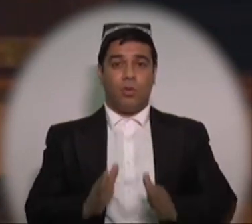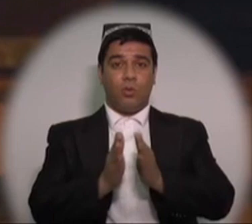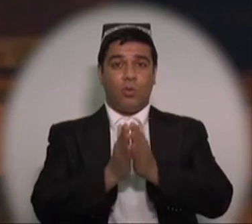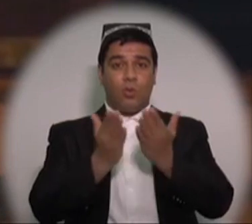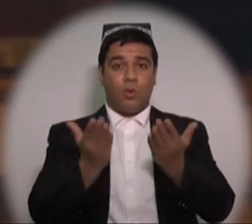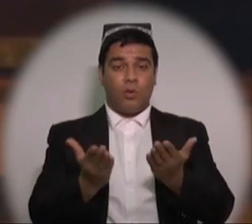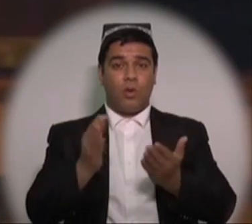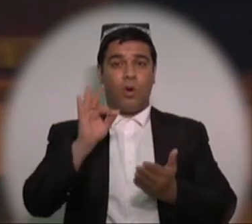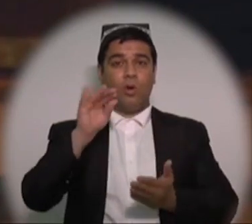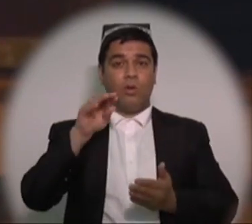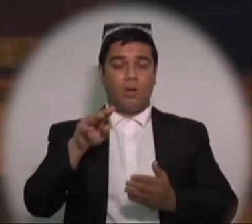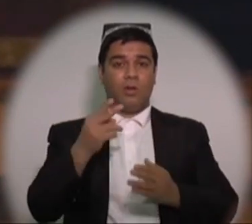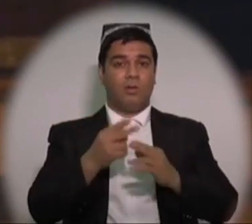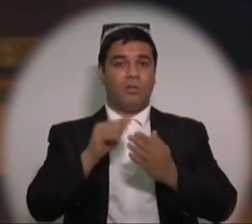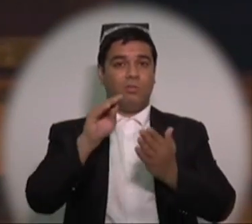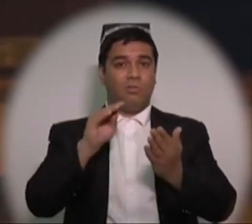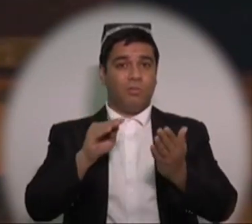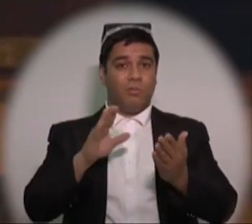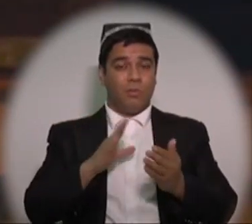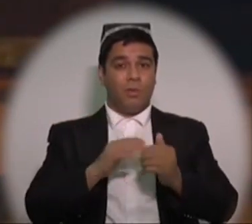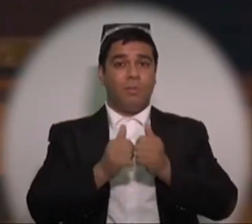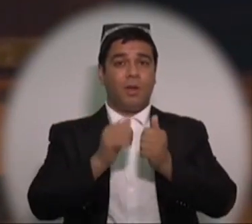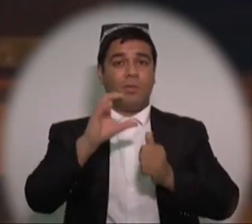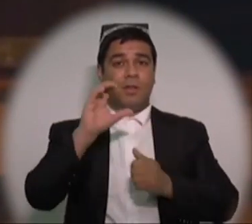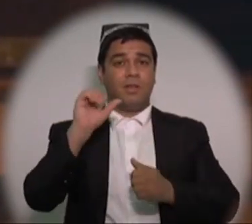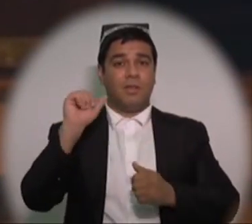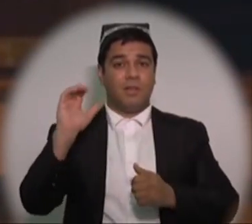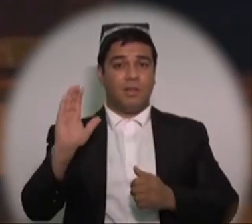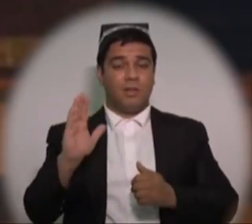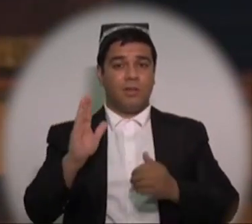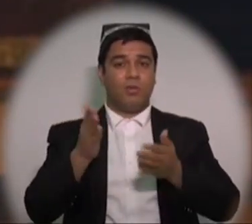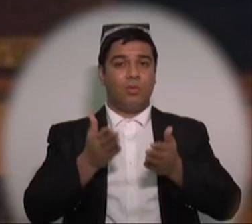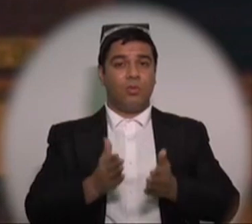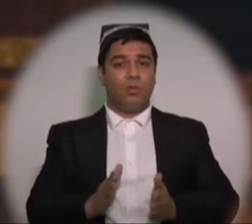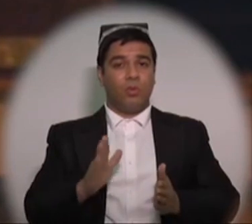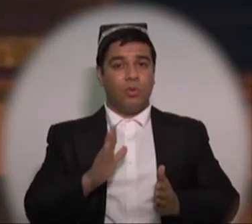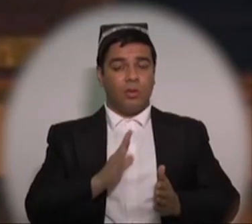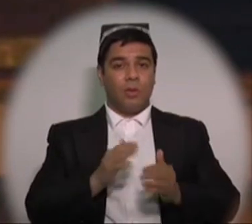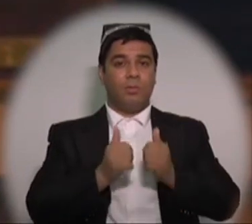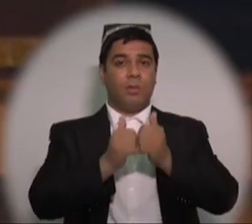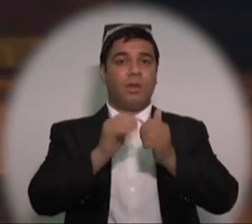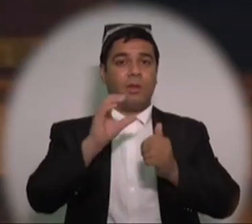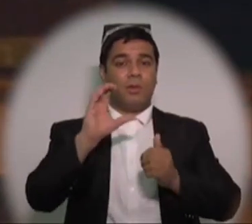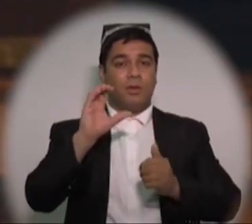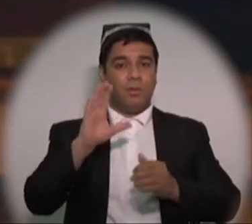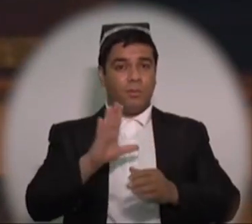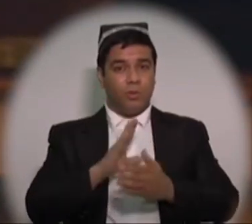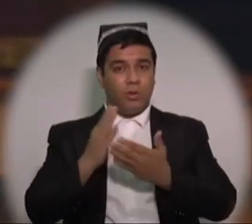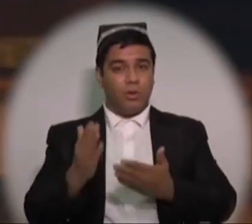Qur'oni Karim oyatlari nozil bo'lgan, Rasululloh alayhissalotu vasallam tug'ilib o'sib payg'ambar